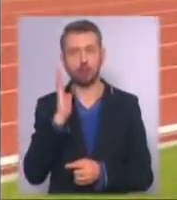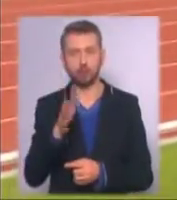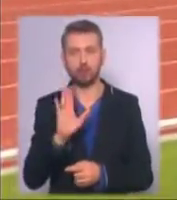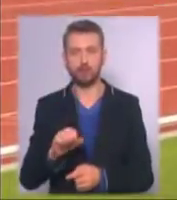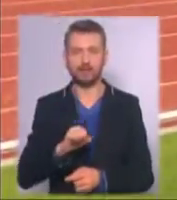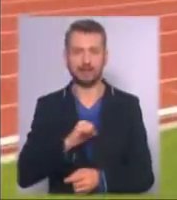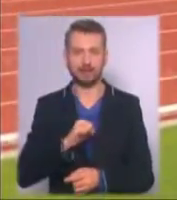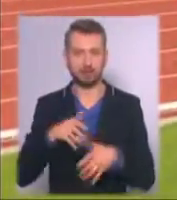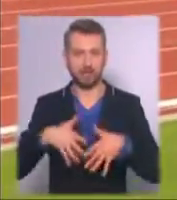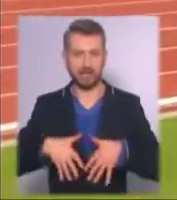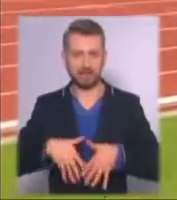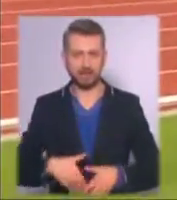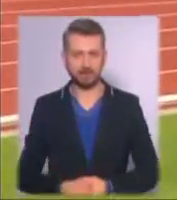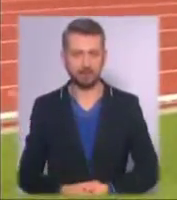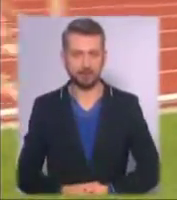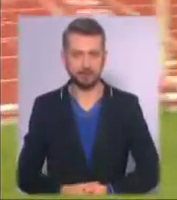Тбілісі.